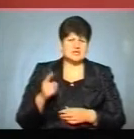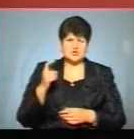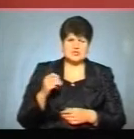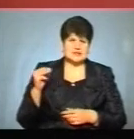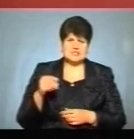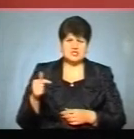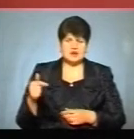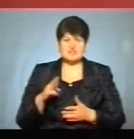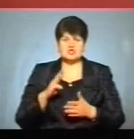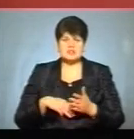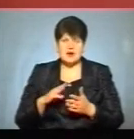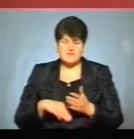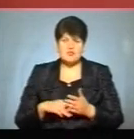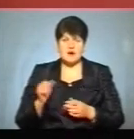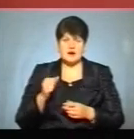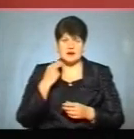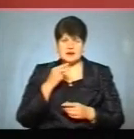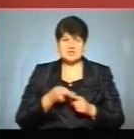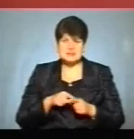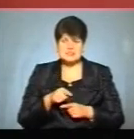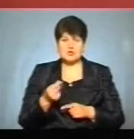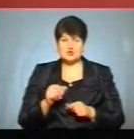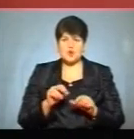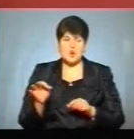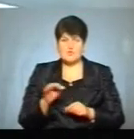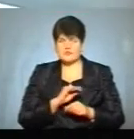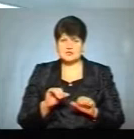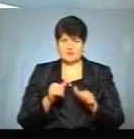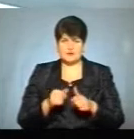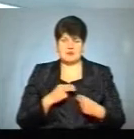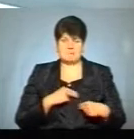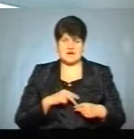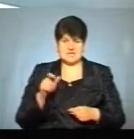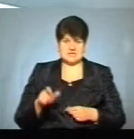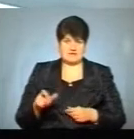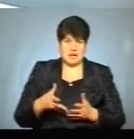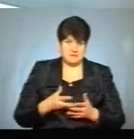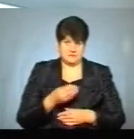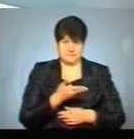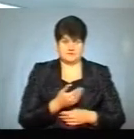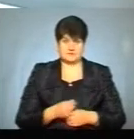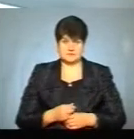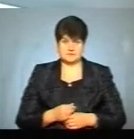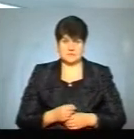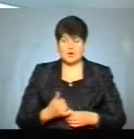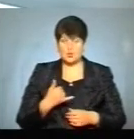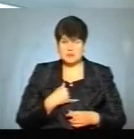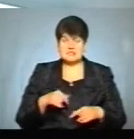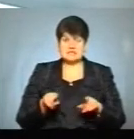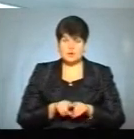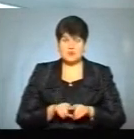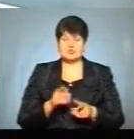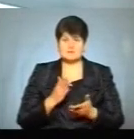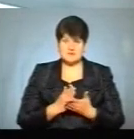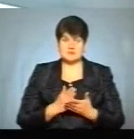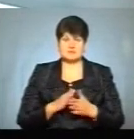гривень штрафу, а краще ці гроші офіційно оформити працівника і платити тому працівнику. Ну, у нас також має